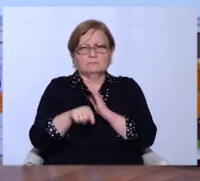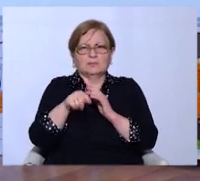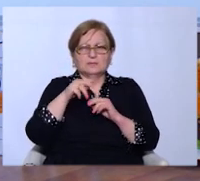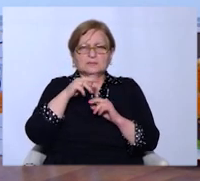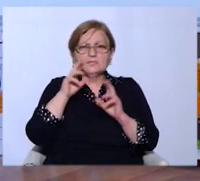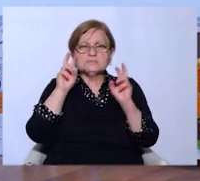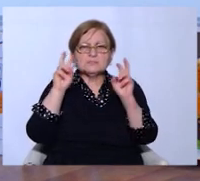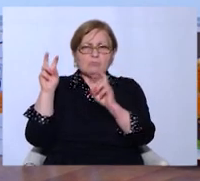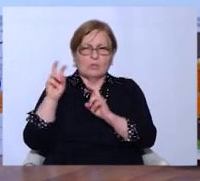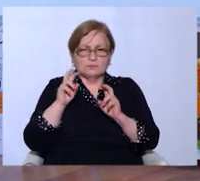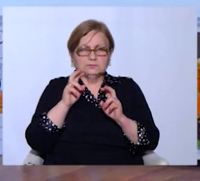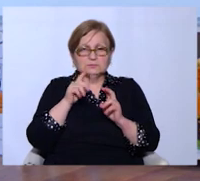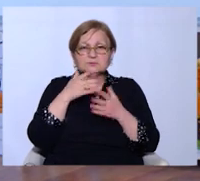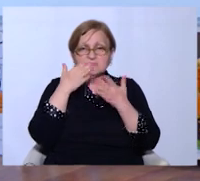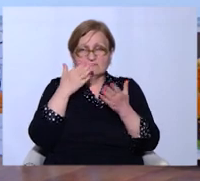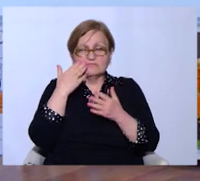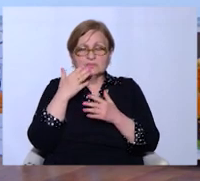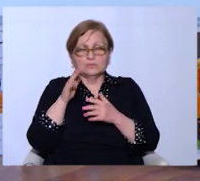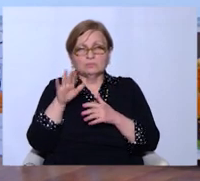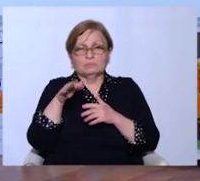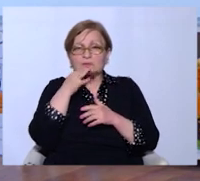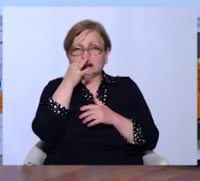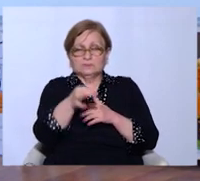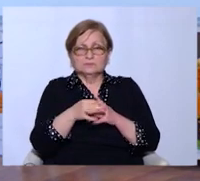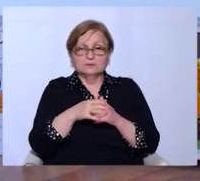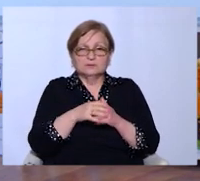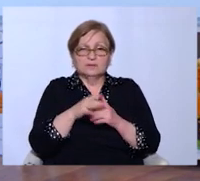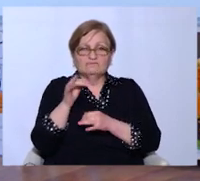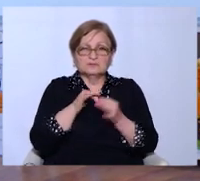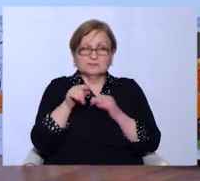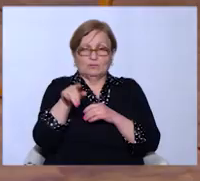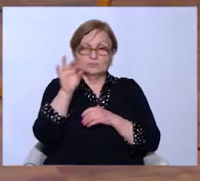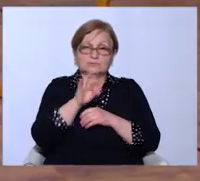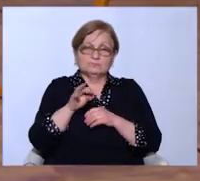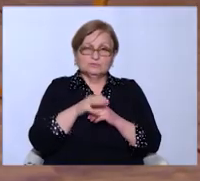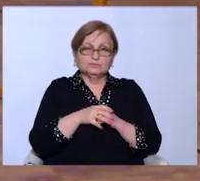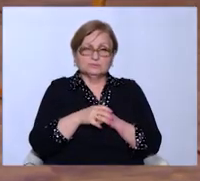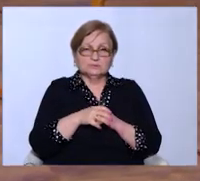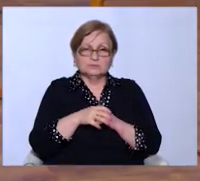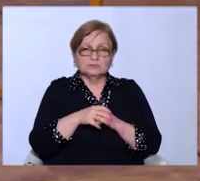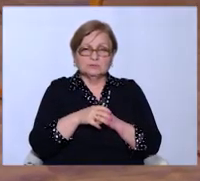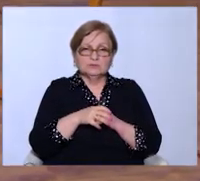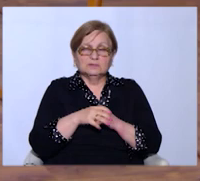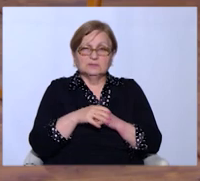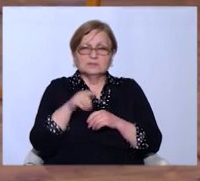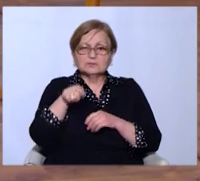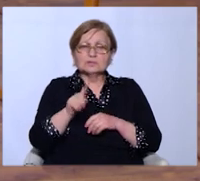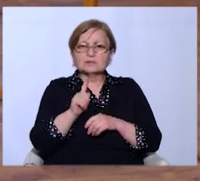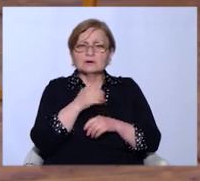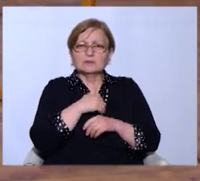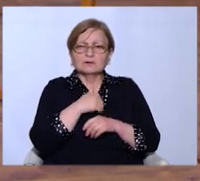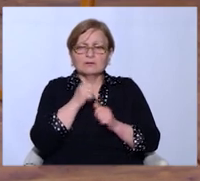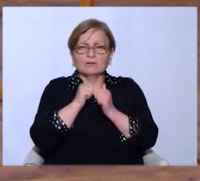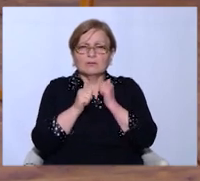დავინახოთ. მოდით წავიკითხოთ ეს ლექსი და შემდეგ ვისაუბროთ მასზე. შენაკ რა გინდა,